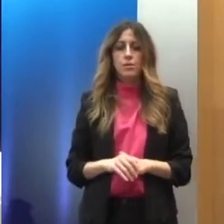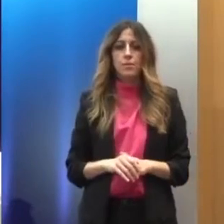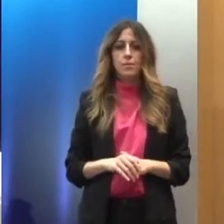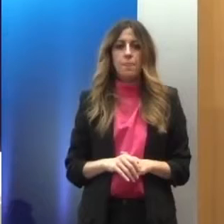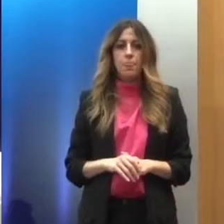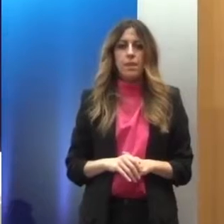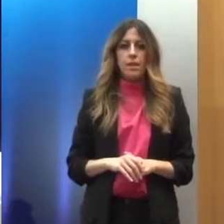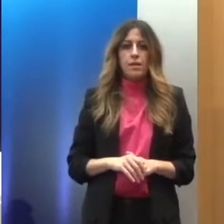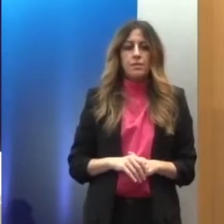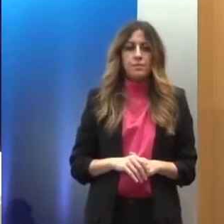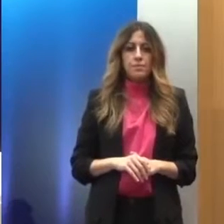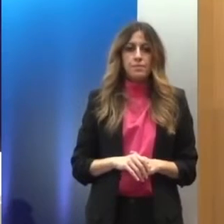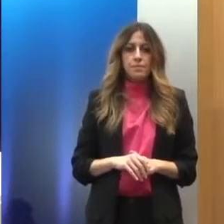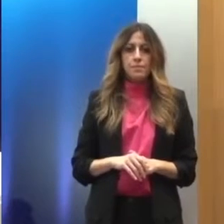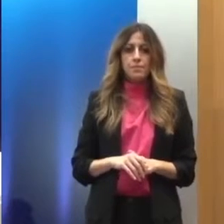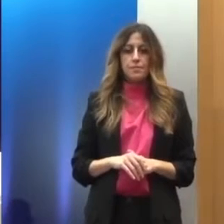προσώπων τα οποία